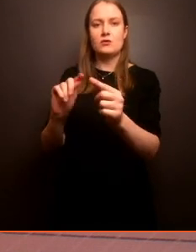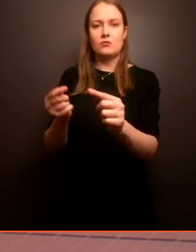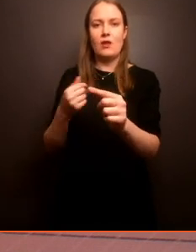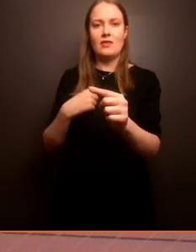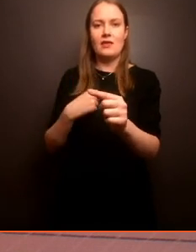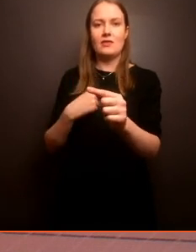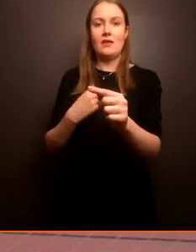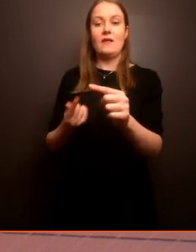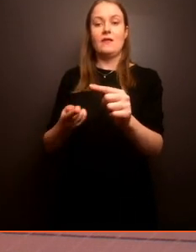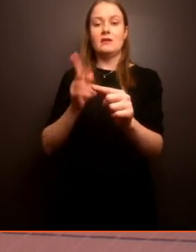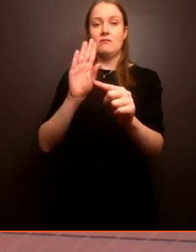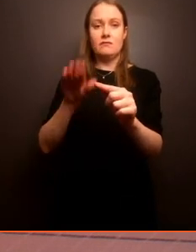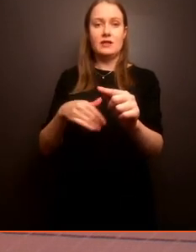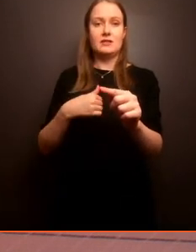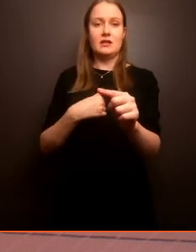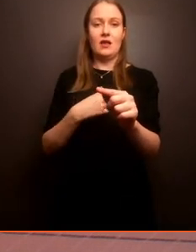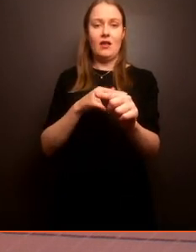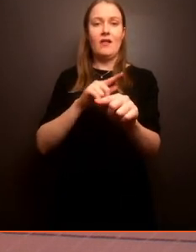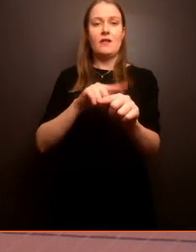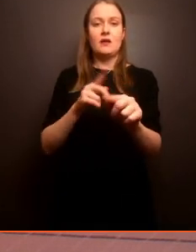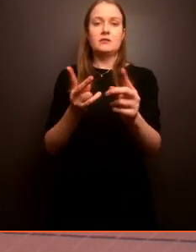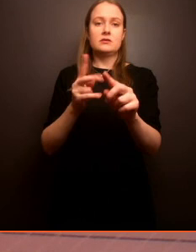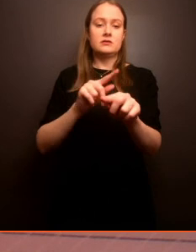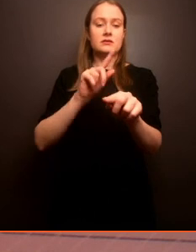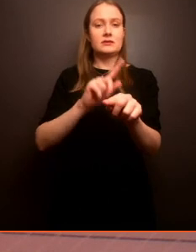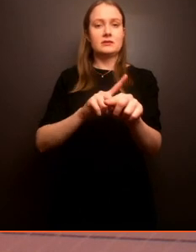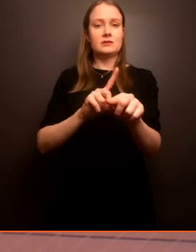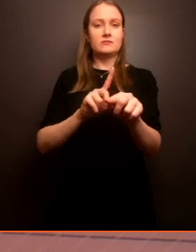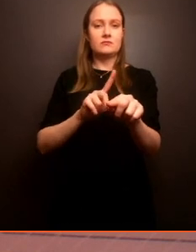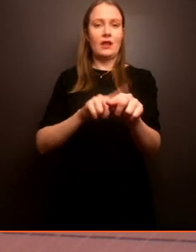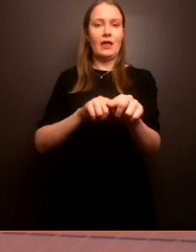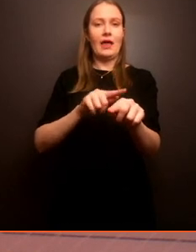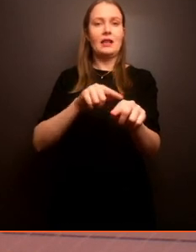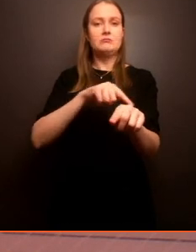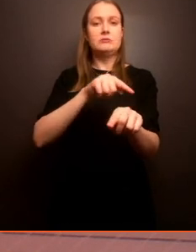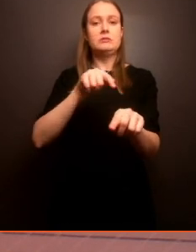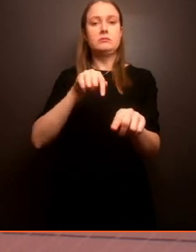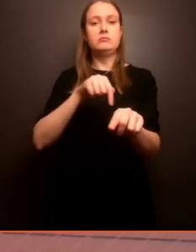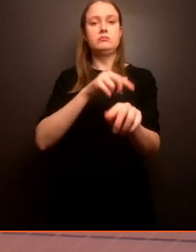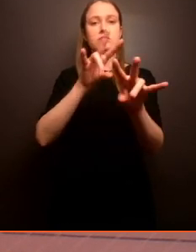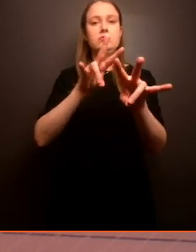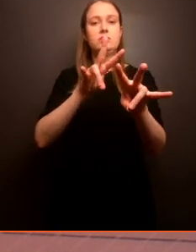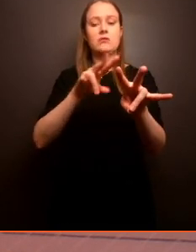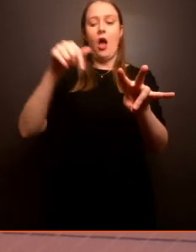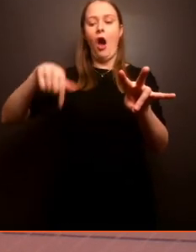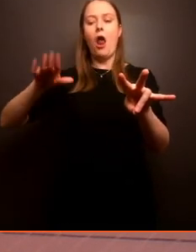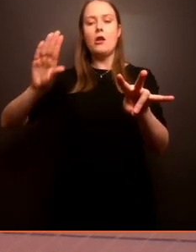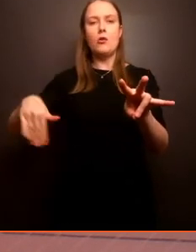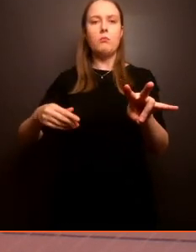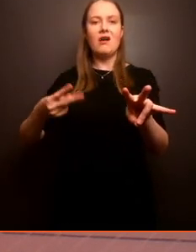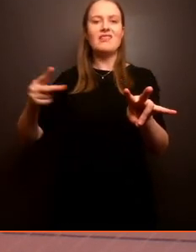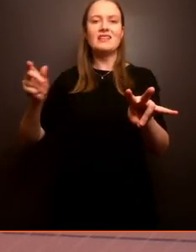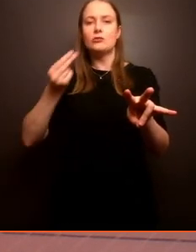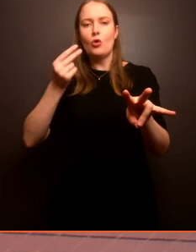raske. Sa võid lõputult lükata seda kella, et algorusel juba elu toimub, et küll ma jõuan sinna. Et see enesedissipliin